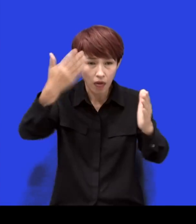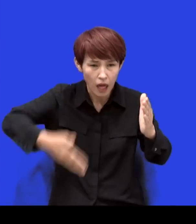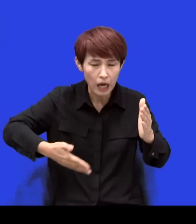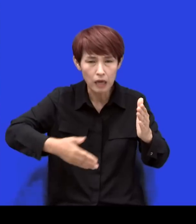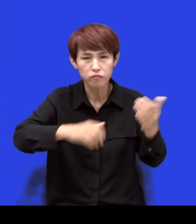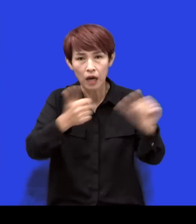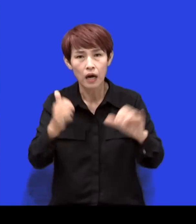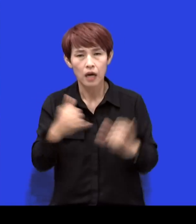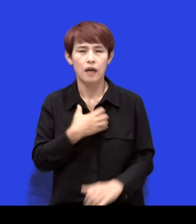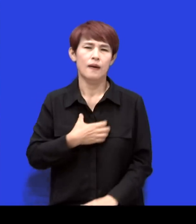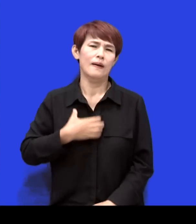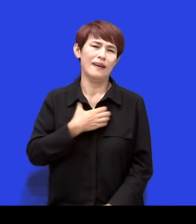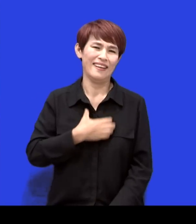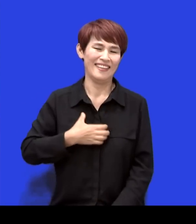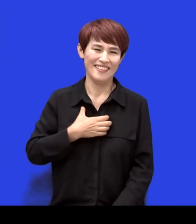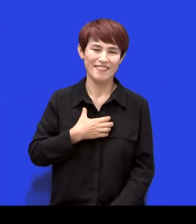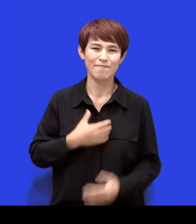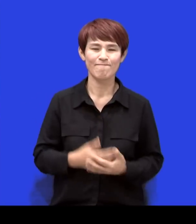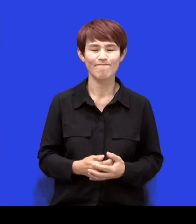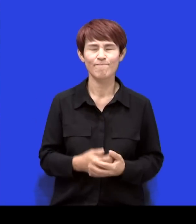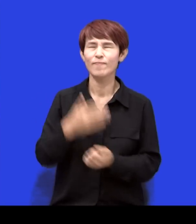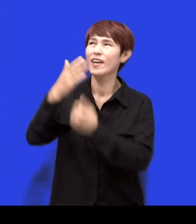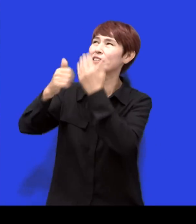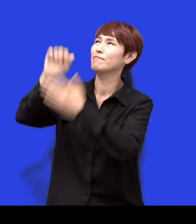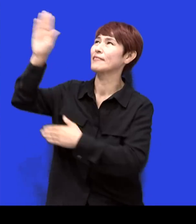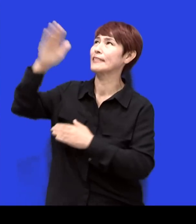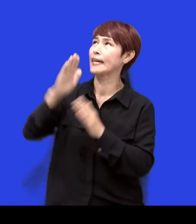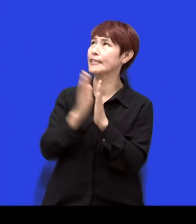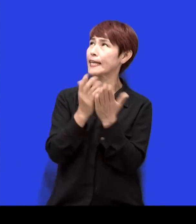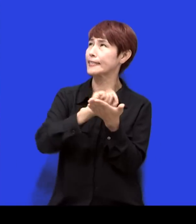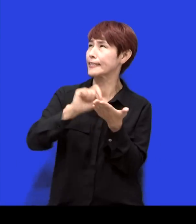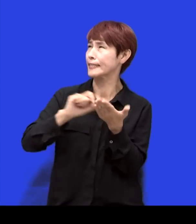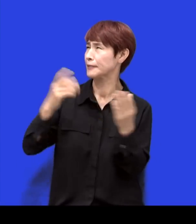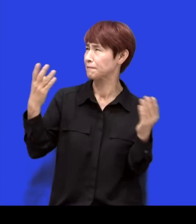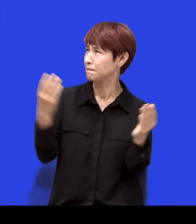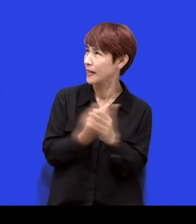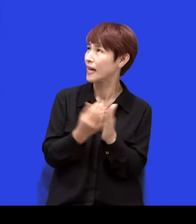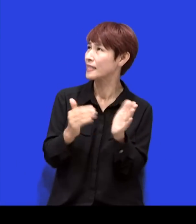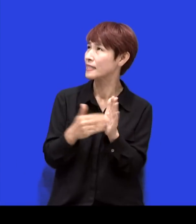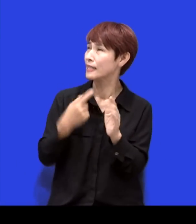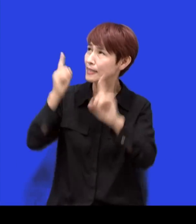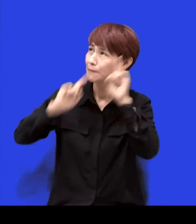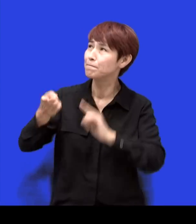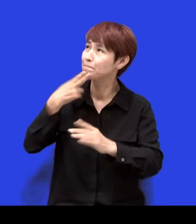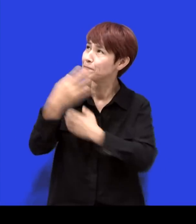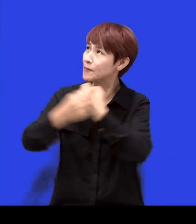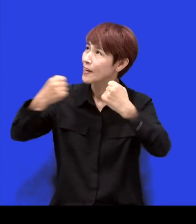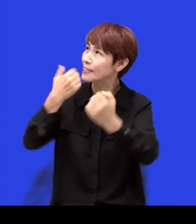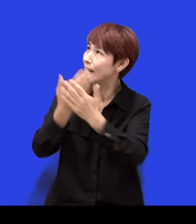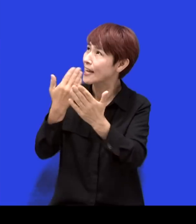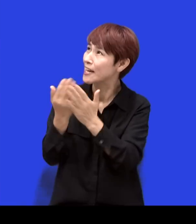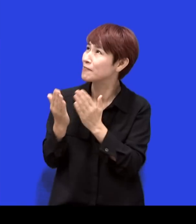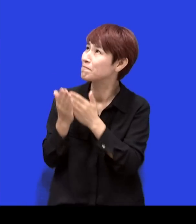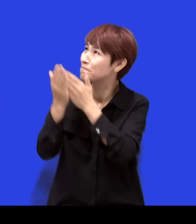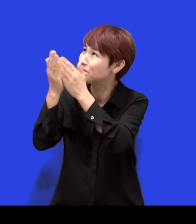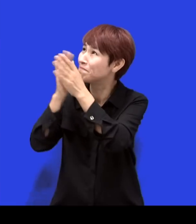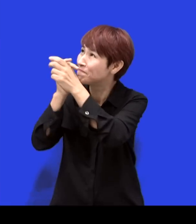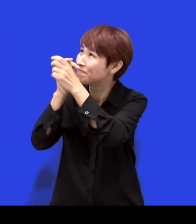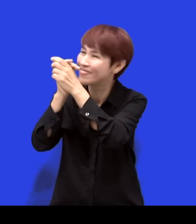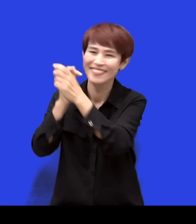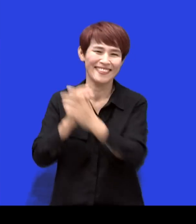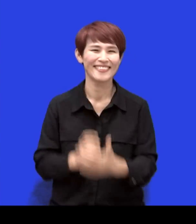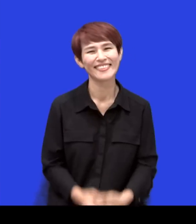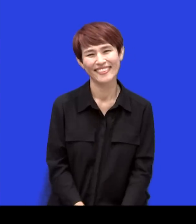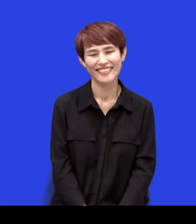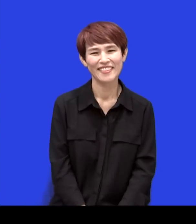큰 두려움이거든요. 네네. 그래서 하나님 이거 다 쓸 때까지는 저 다치지 않고 건강하게 해주세요. 예, 네, 그런 네. 기도합니다.